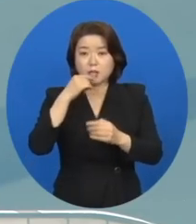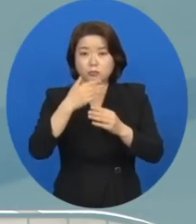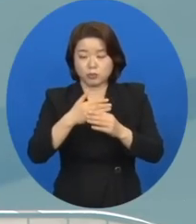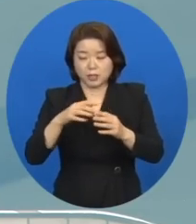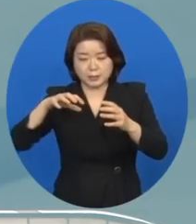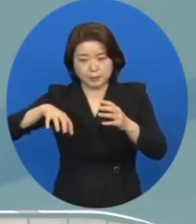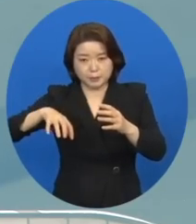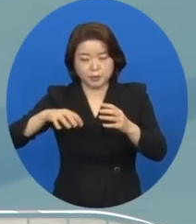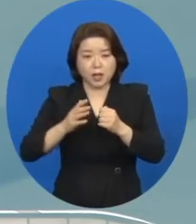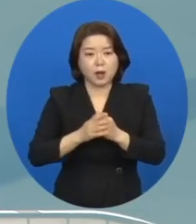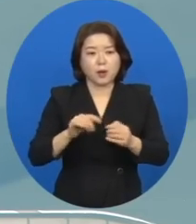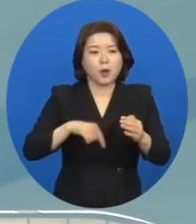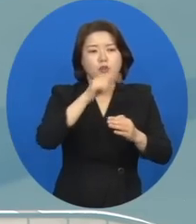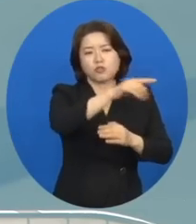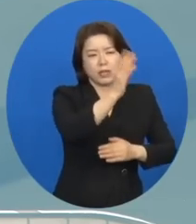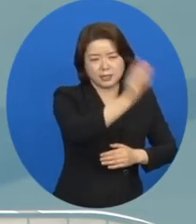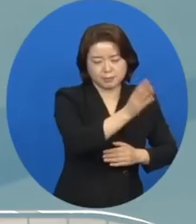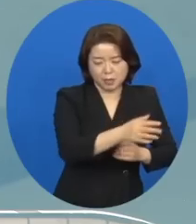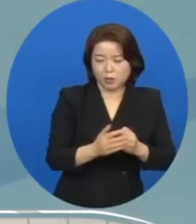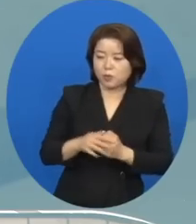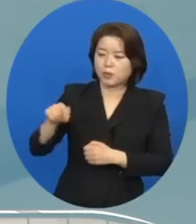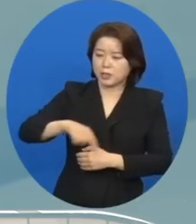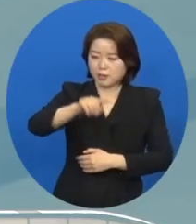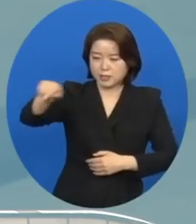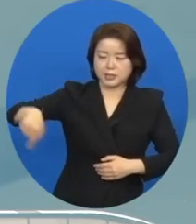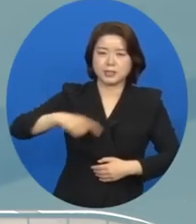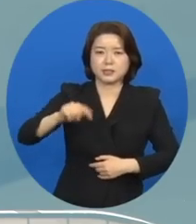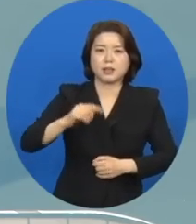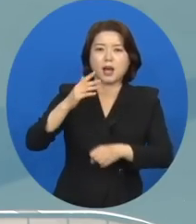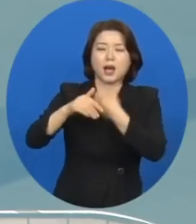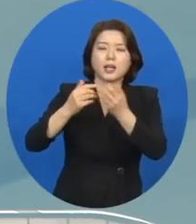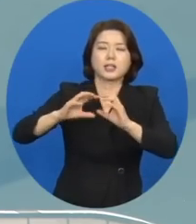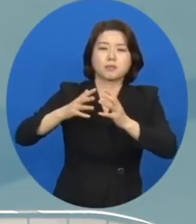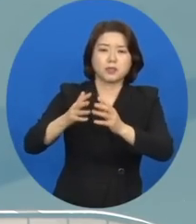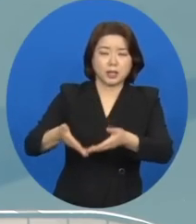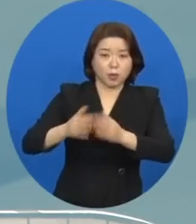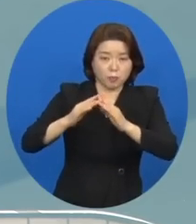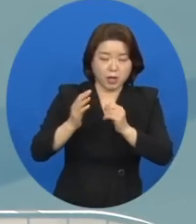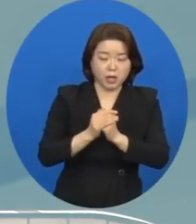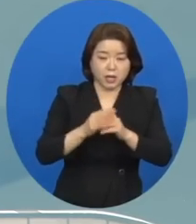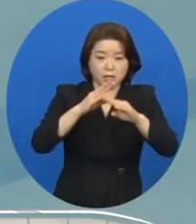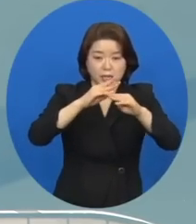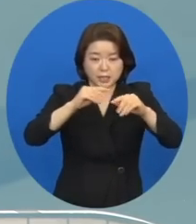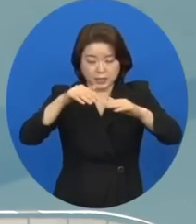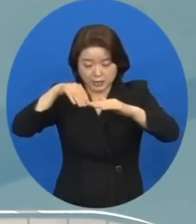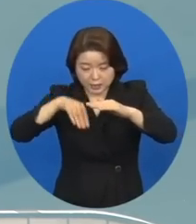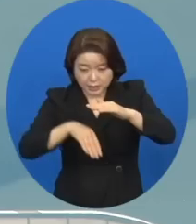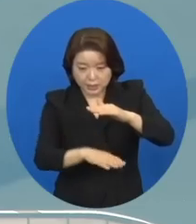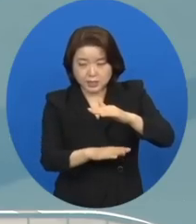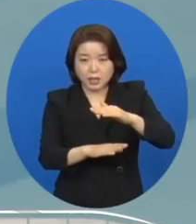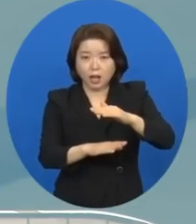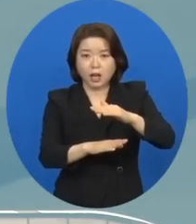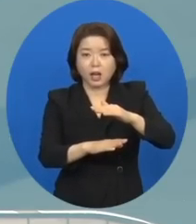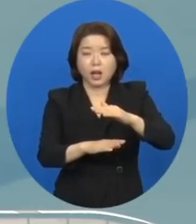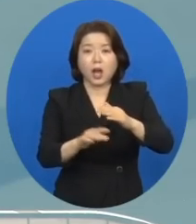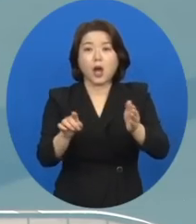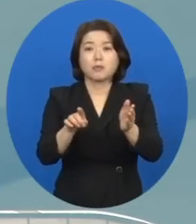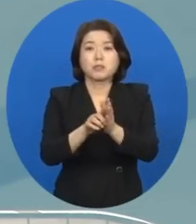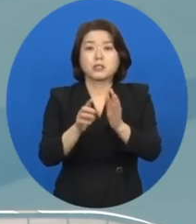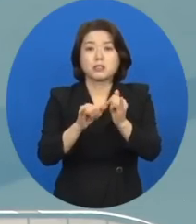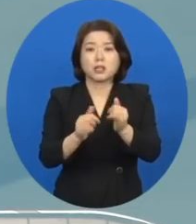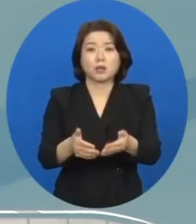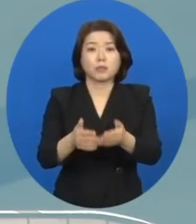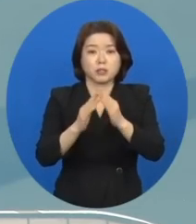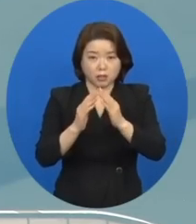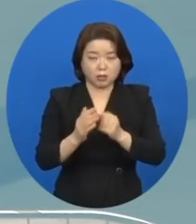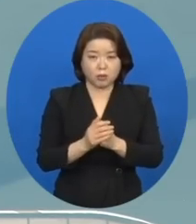말고 바로 이 북한 여기서 하나님 나라를 세워가자고 다짐한 지하교회 성도들이 있다는 거예요. 그 안에서